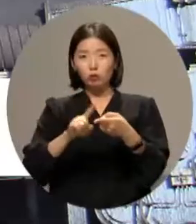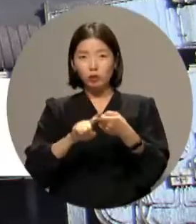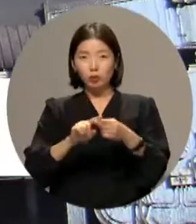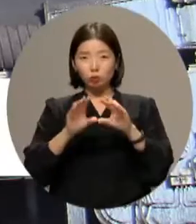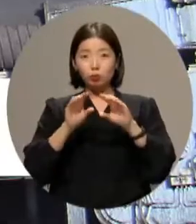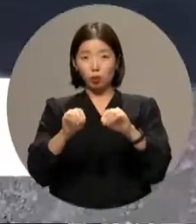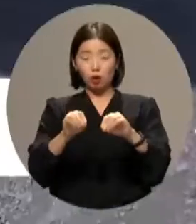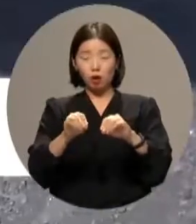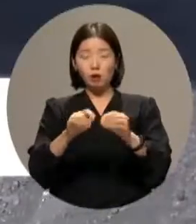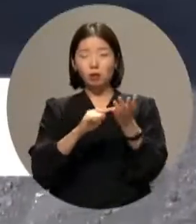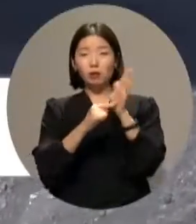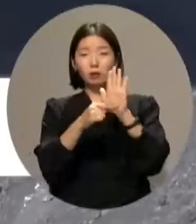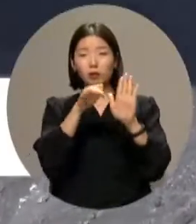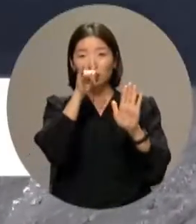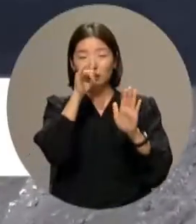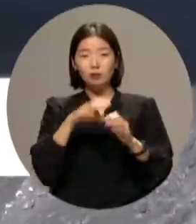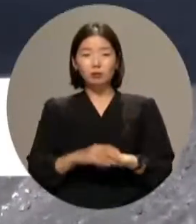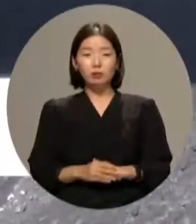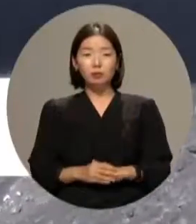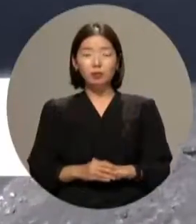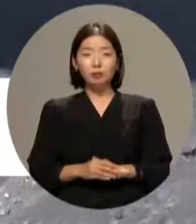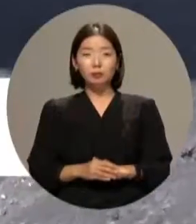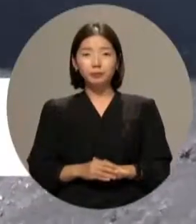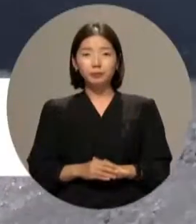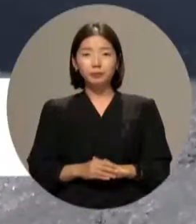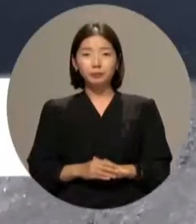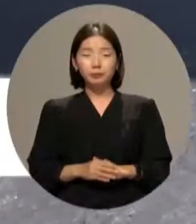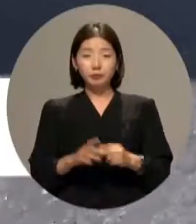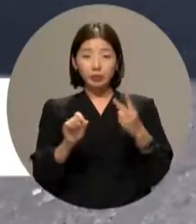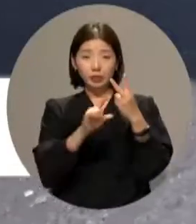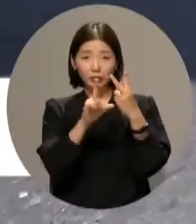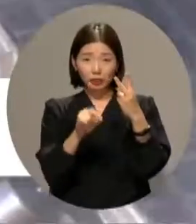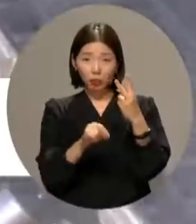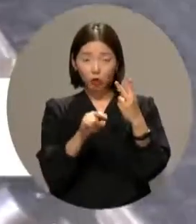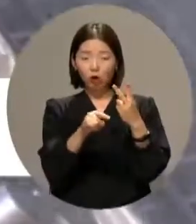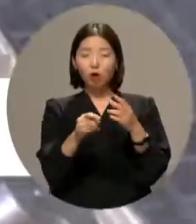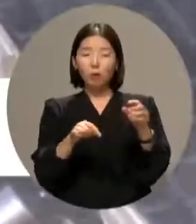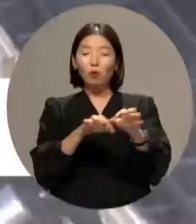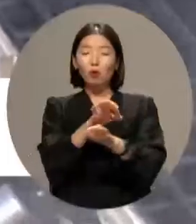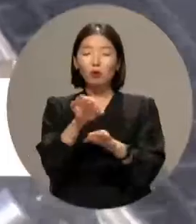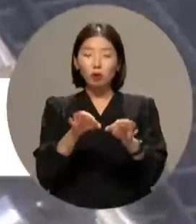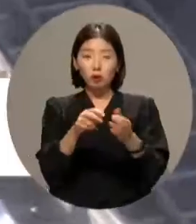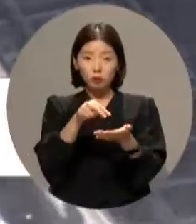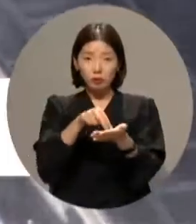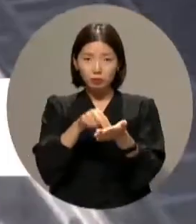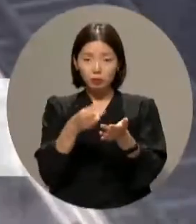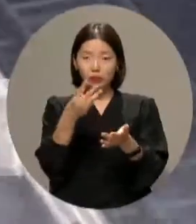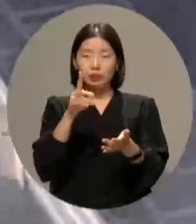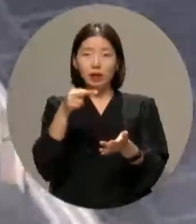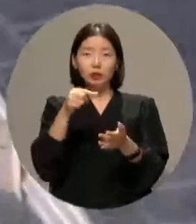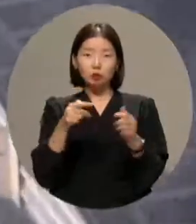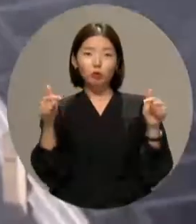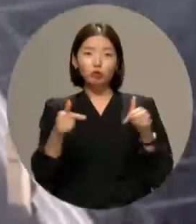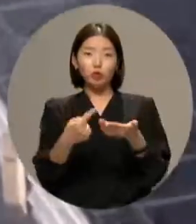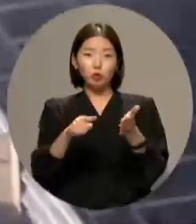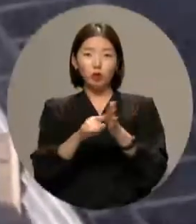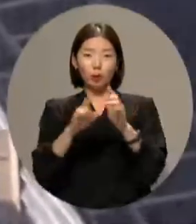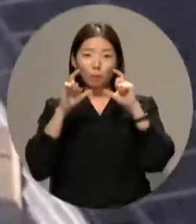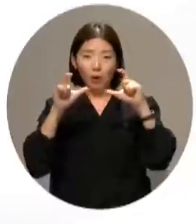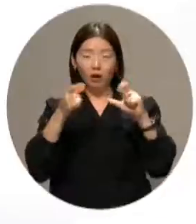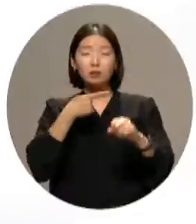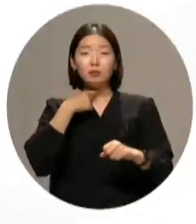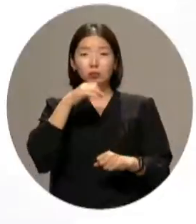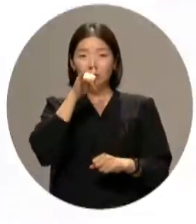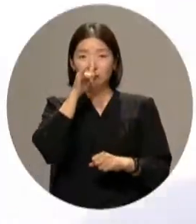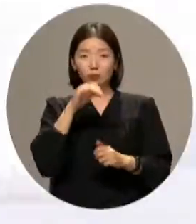중단하겠다고 밝혔습니다 그룹 측은 지난 2월 esg 의 경영 차원에서 에 탄소중립 목표를 선언한 바